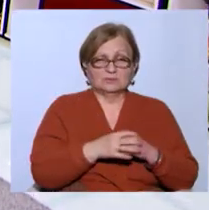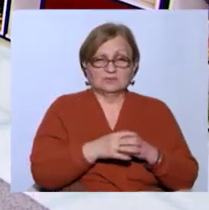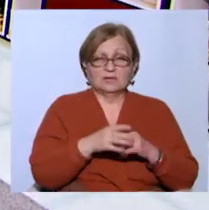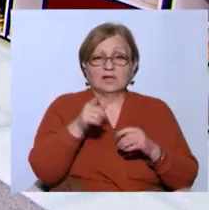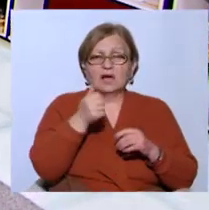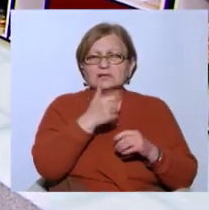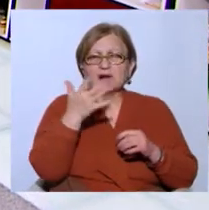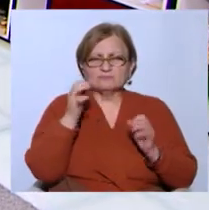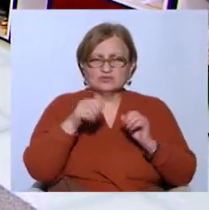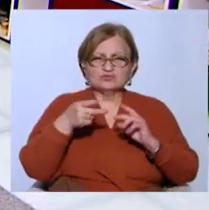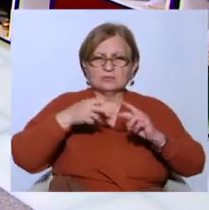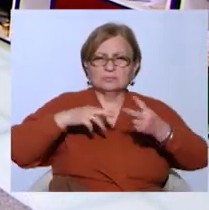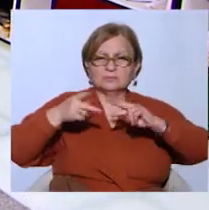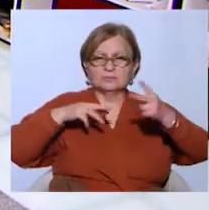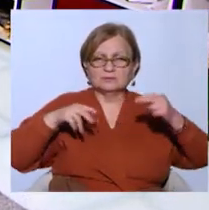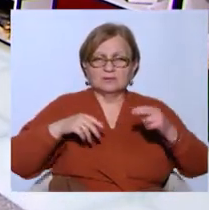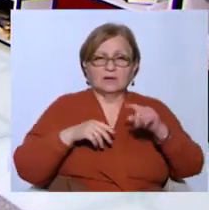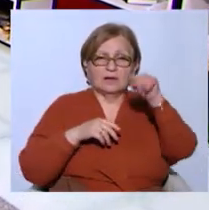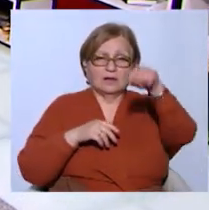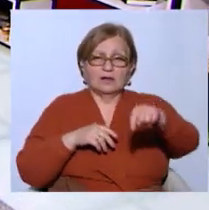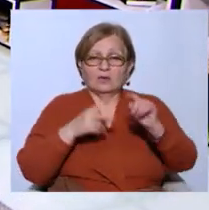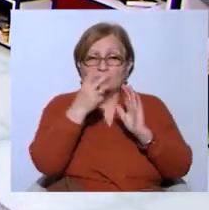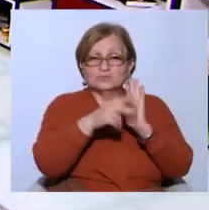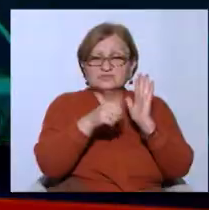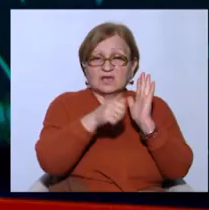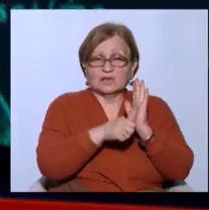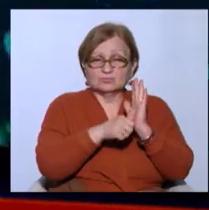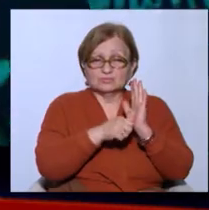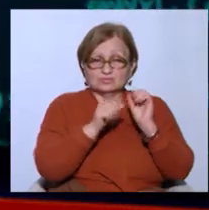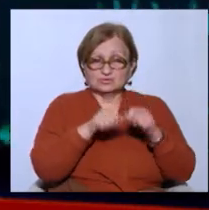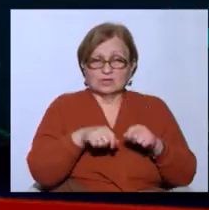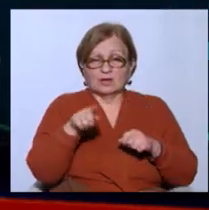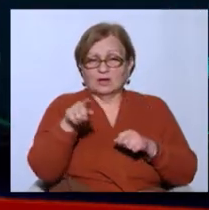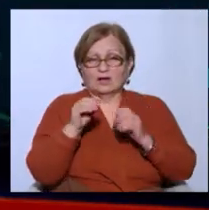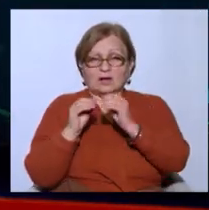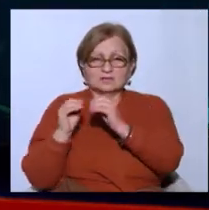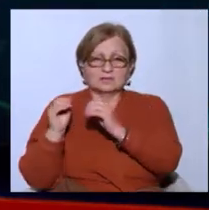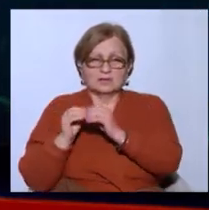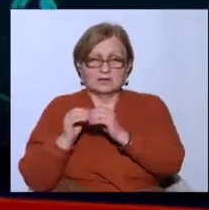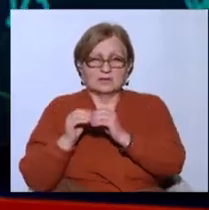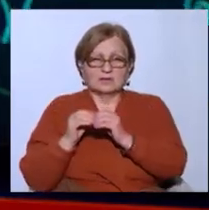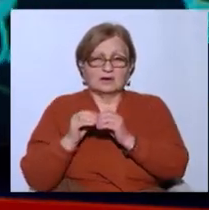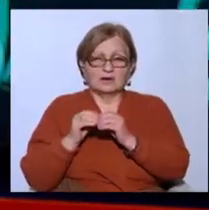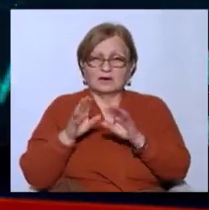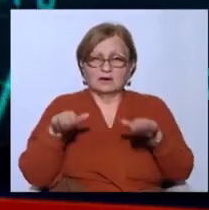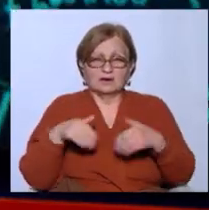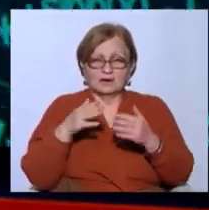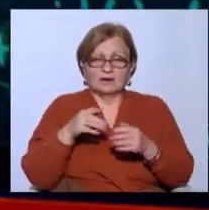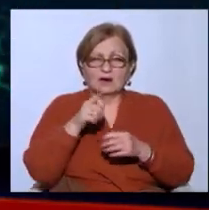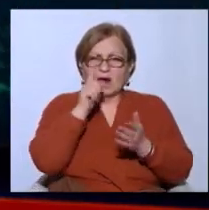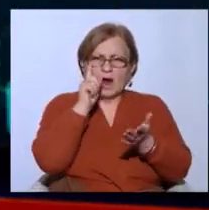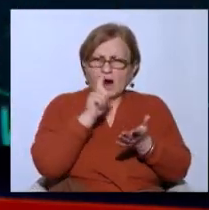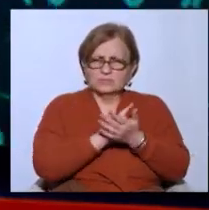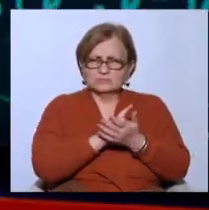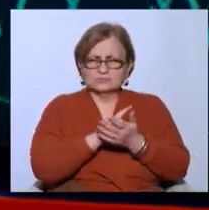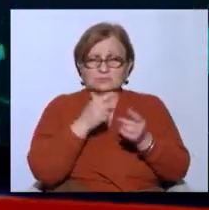რამდენი სხვადასხვა ვარიანტი შეიძლება გქონდეს? ასოებში გვაქვს 26, 10 და 10, ხო, რადგან ციფრები 10. რადგან არ არის მითითებული, რა უცილებლად